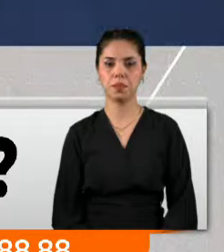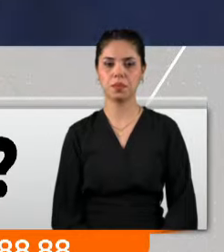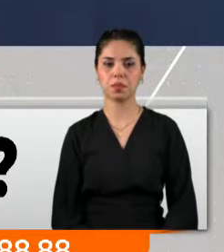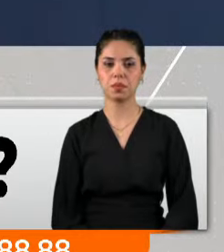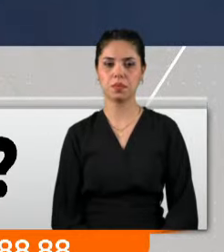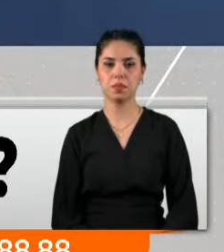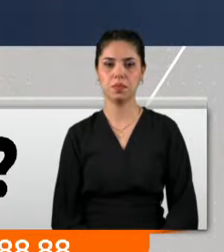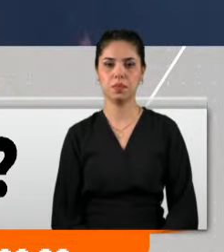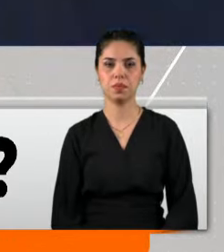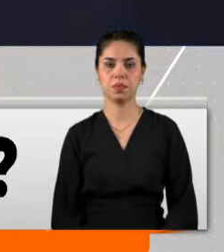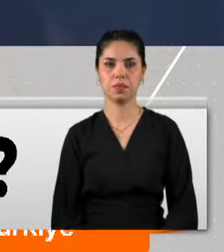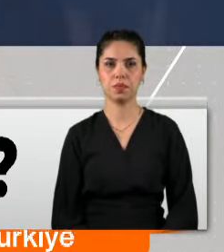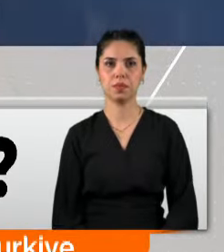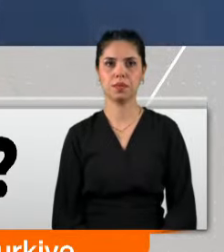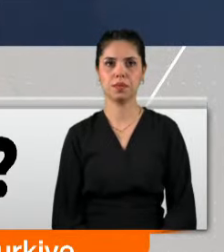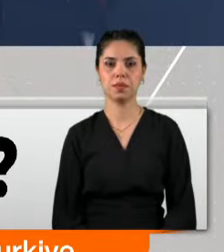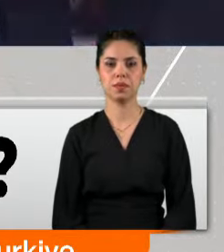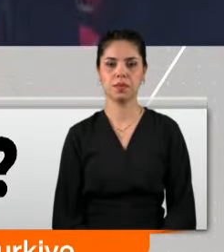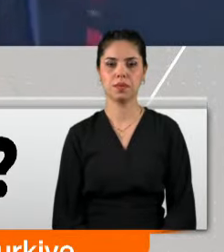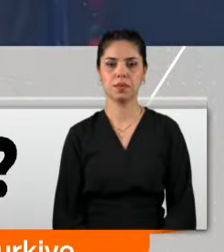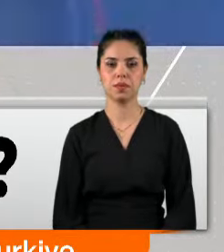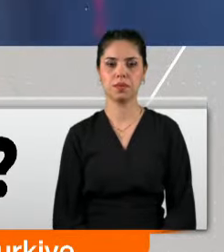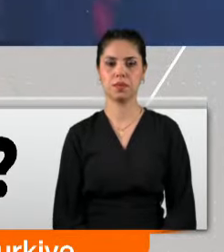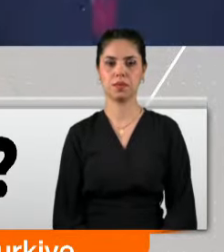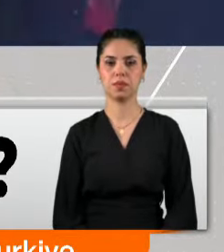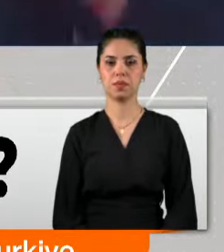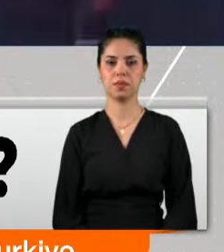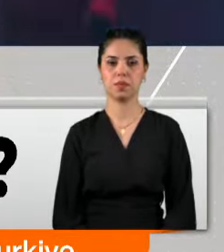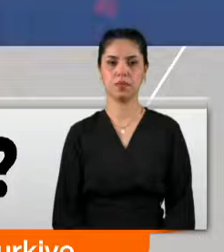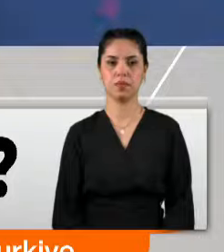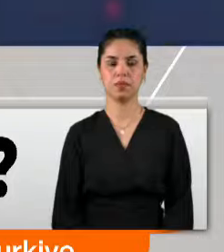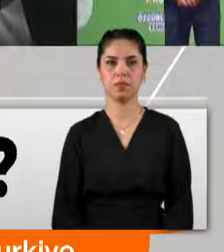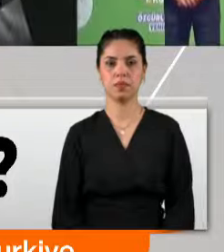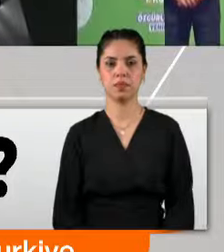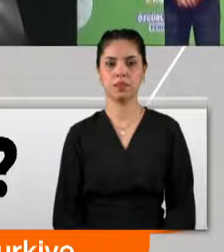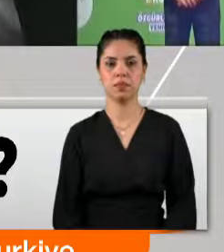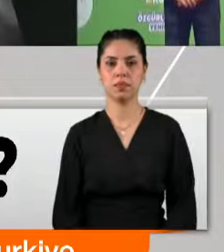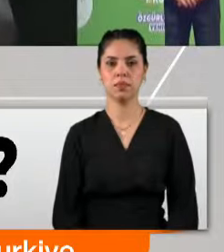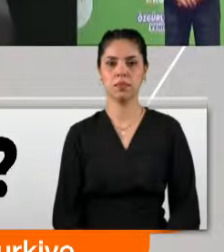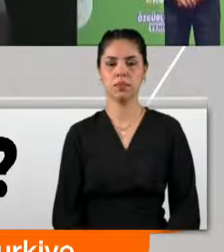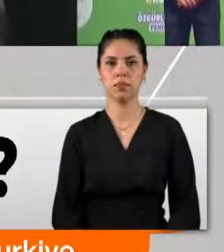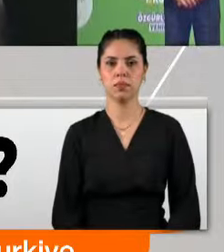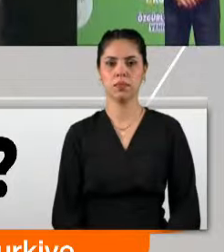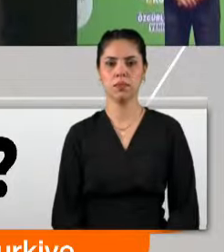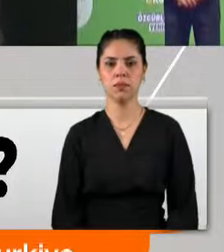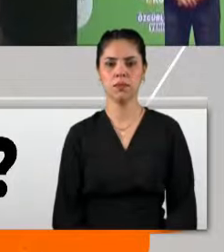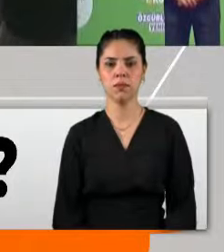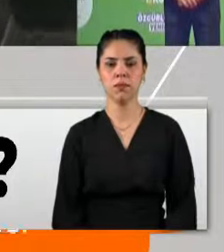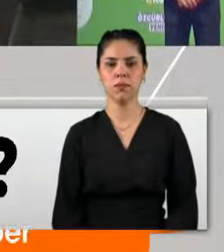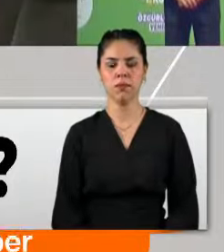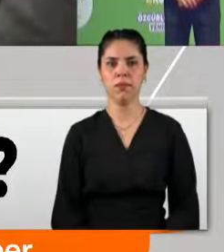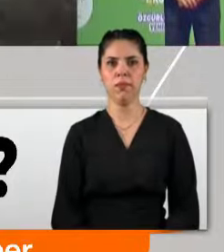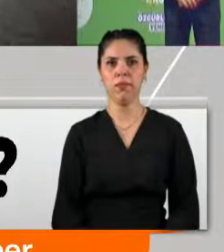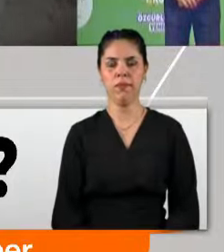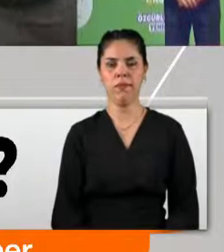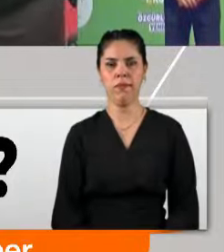Silah, çatışma devam etsin. 40 yıllık hikaye bu şekliyle devam etsin çizgisinde. Bu net. Yani